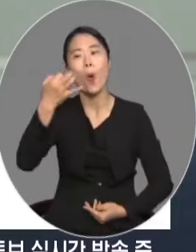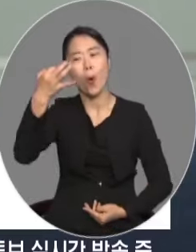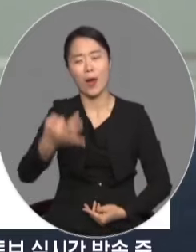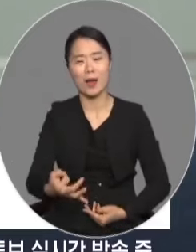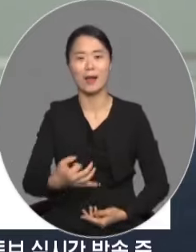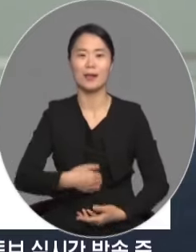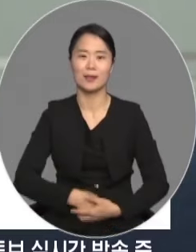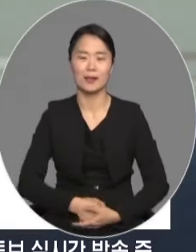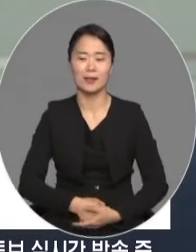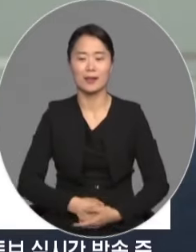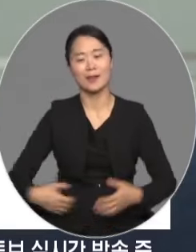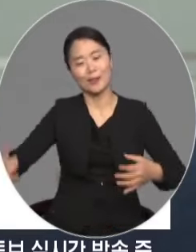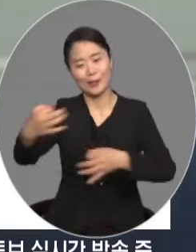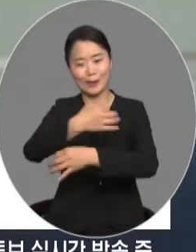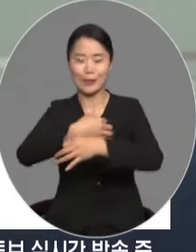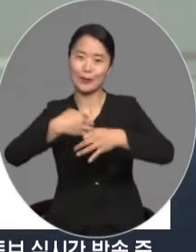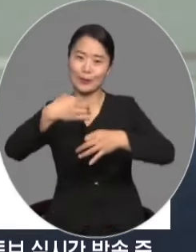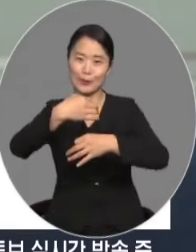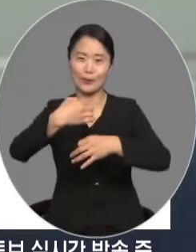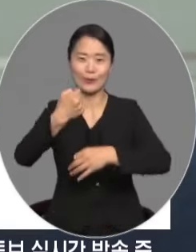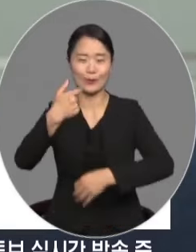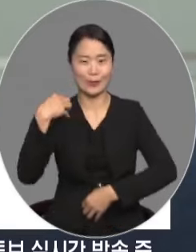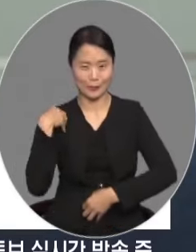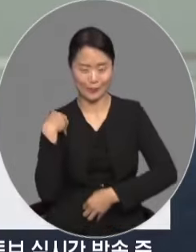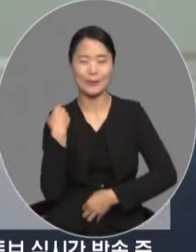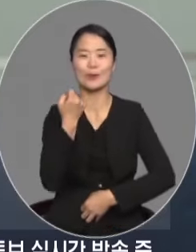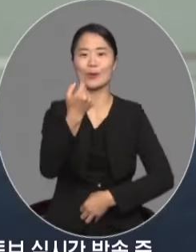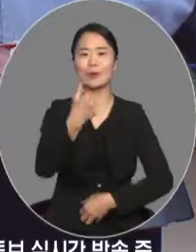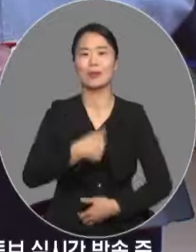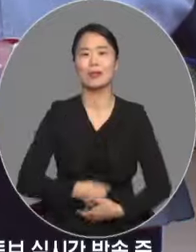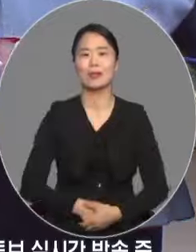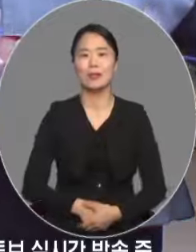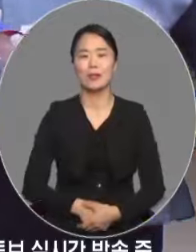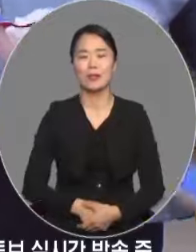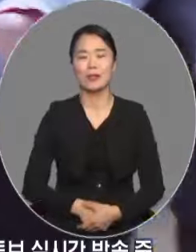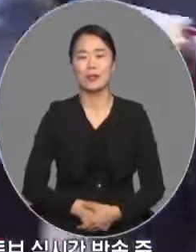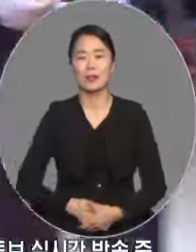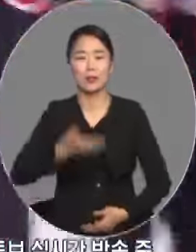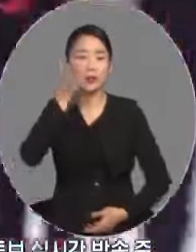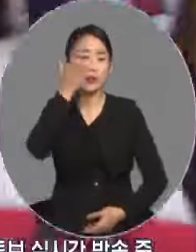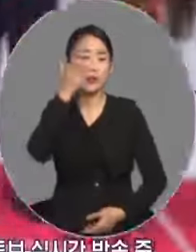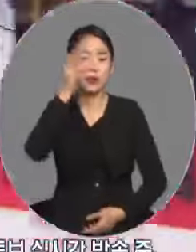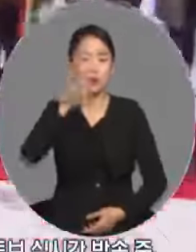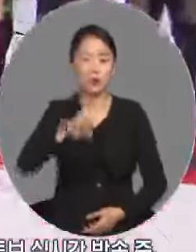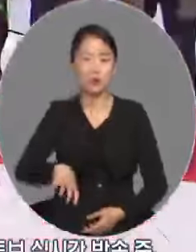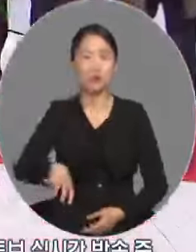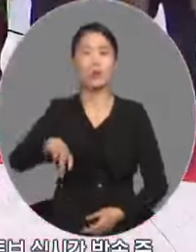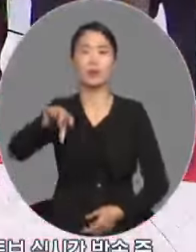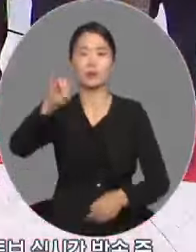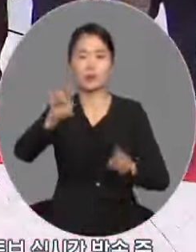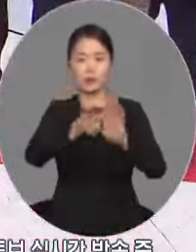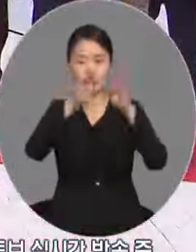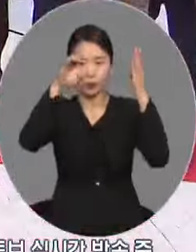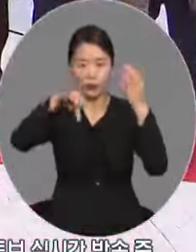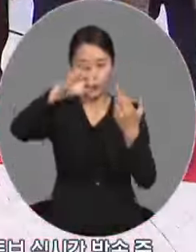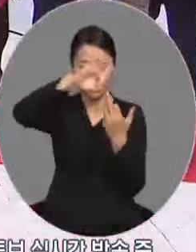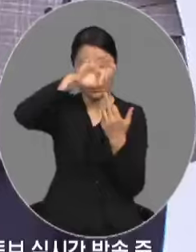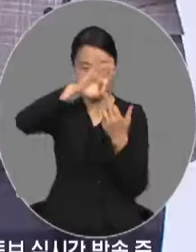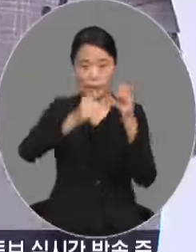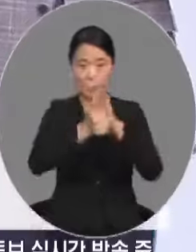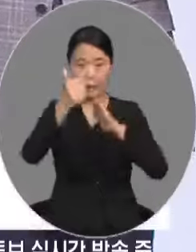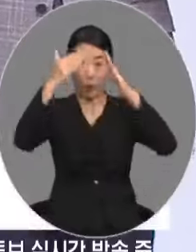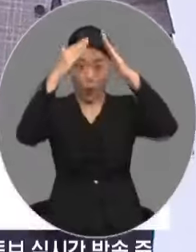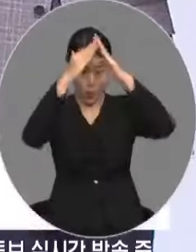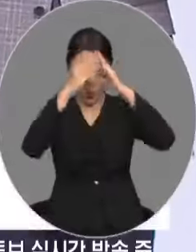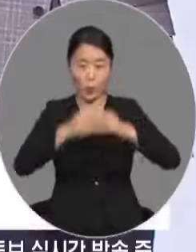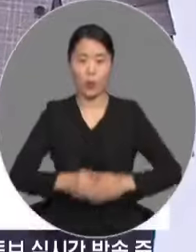가지고 경제적으로는 좀 부담이 들어가는 것 같습니다. 울산에서 처음으로 문을 연 성안동